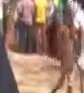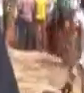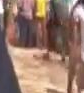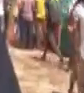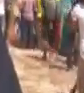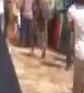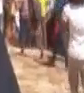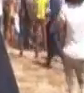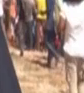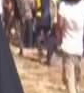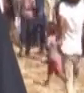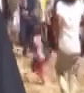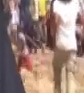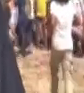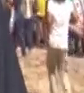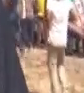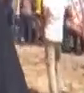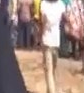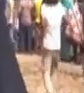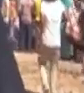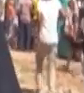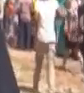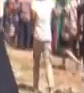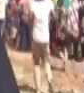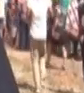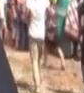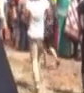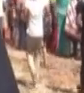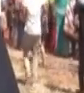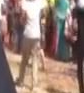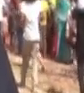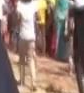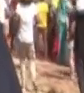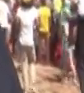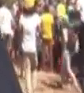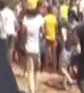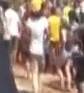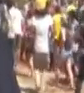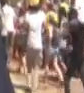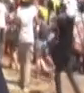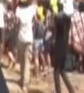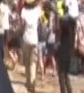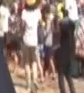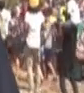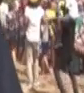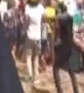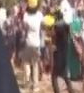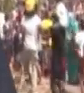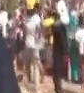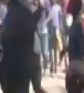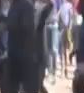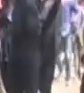Sherehe hii ina signify ama inaashiria wakati wa mavuno kwa nchi zile ambazo imeanza sherehe hii. Imeanza